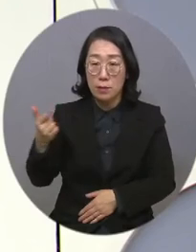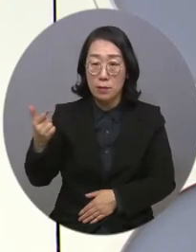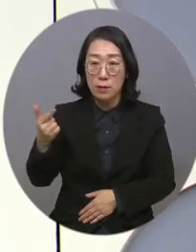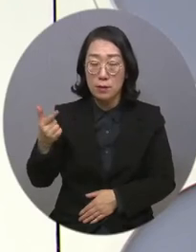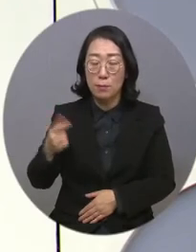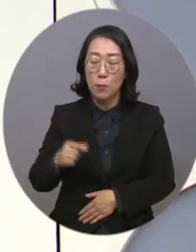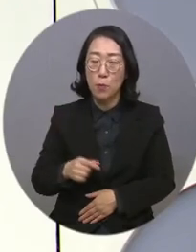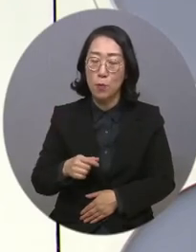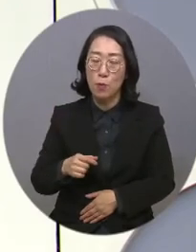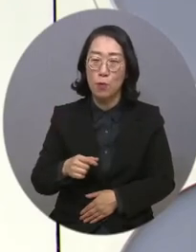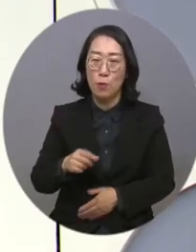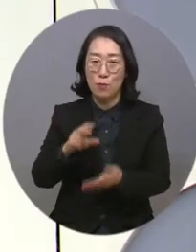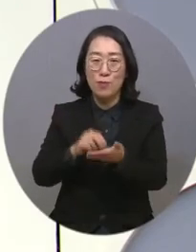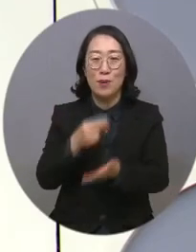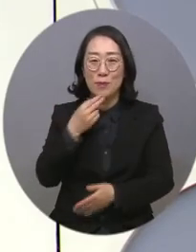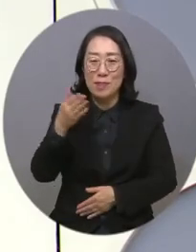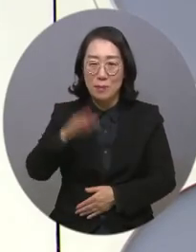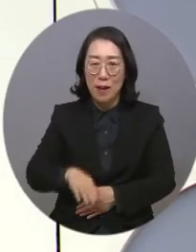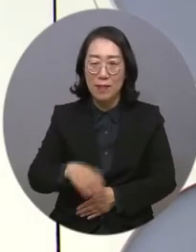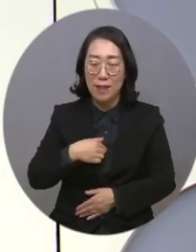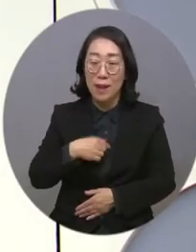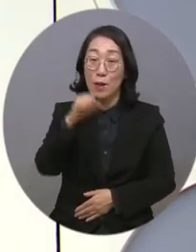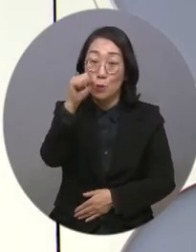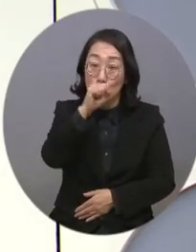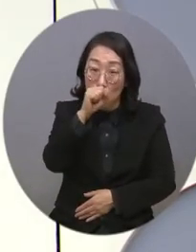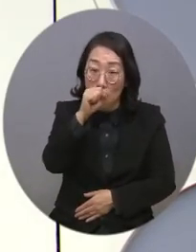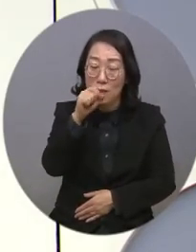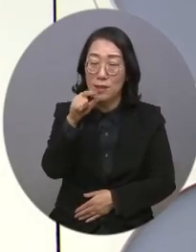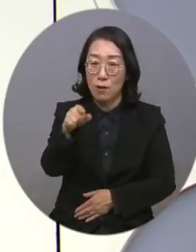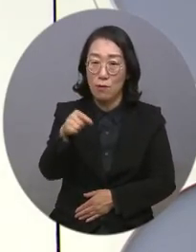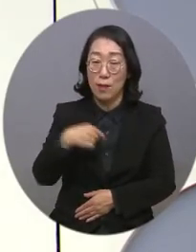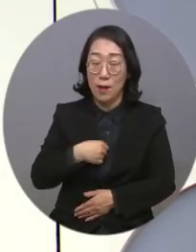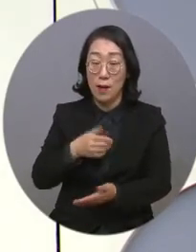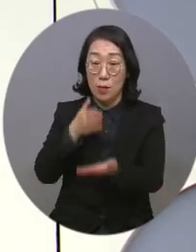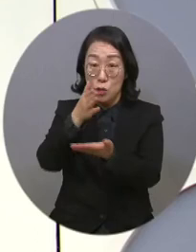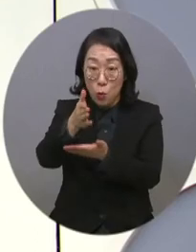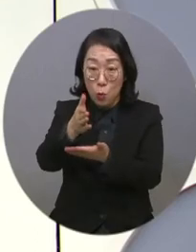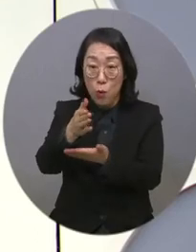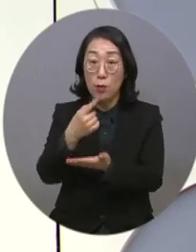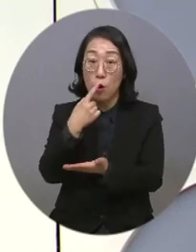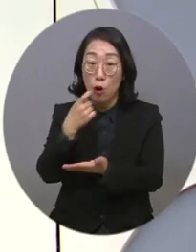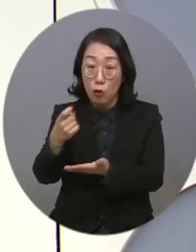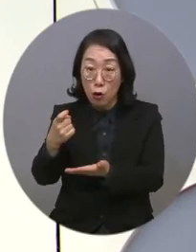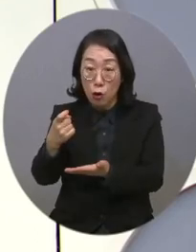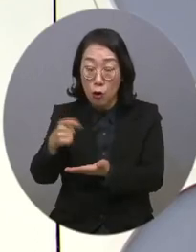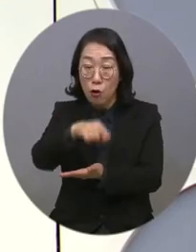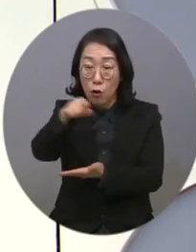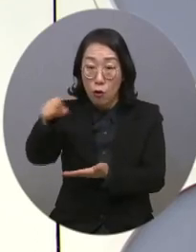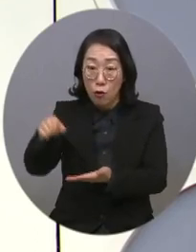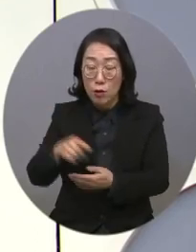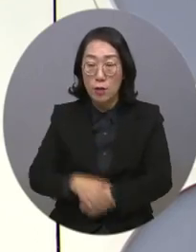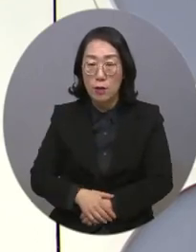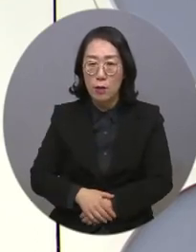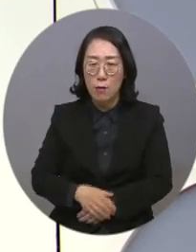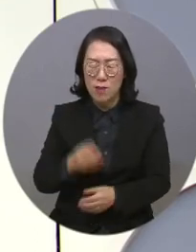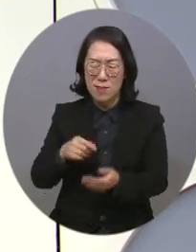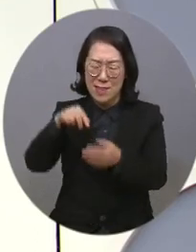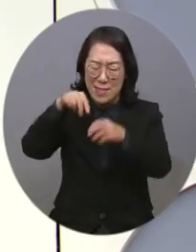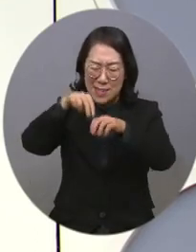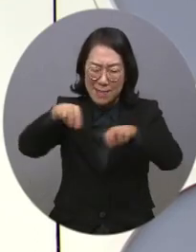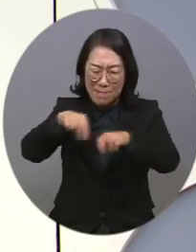말이 없는데 뭐든지 자기가 좋아하는 걸 또는 자기 전공하는 언어라든가 전공하는 분야 좋아하는 걸 매달려 가지고